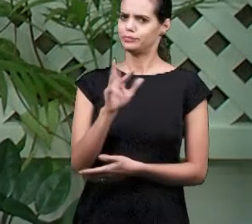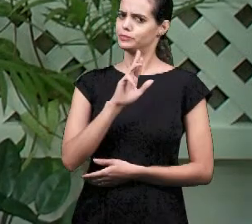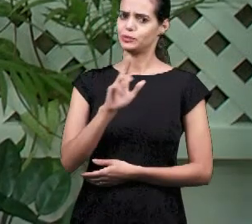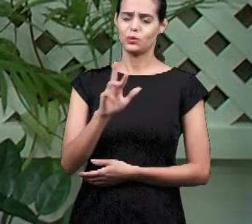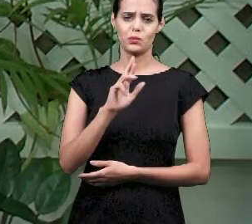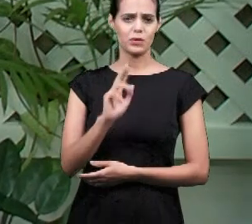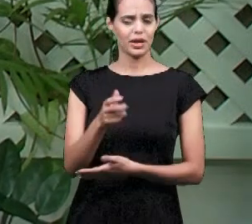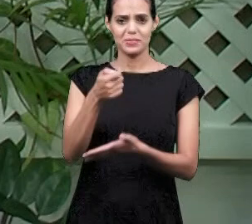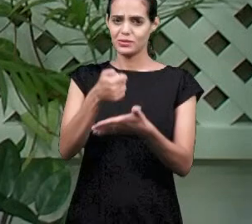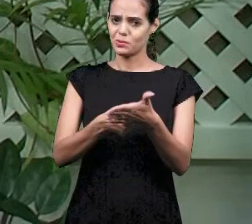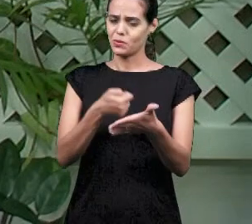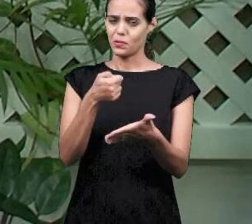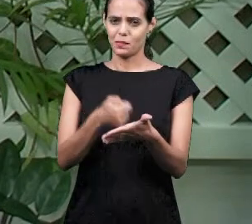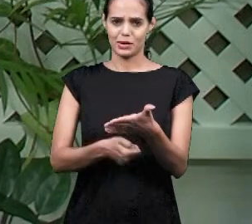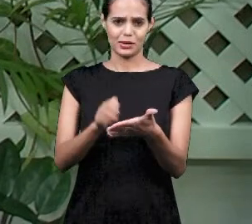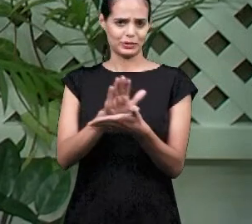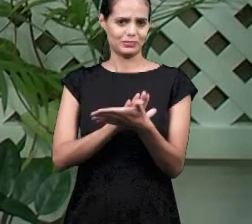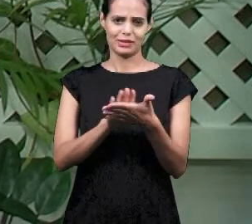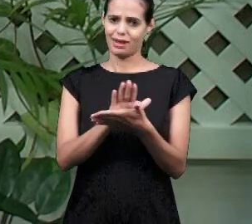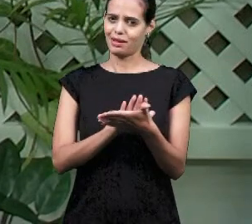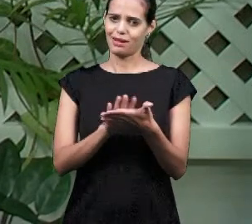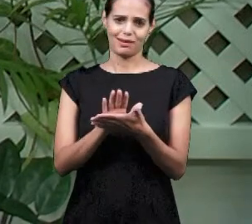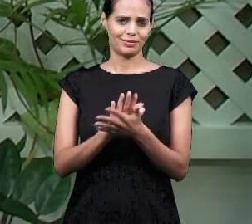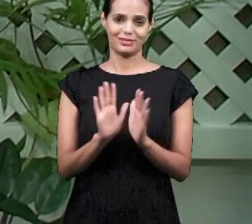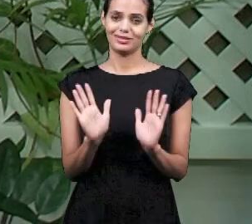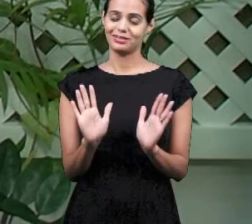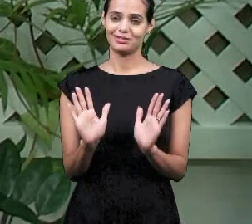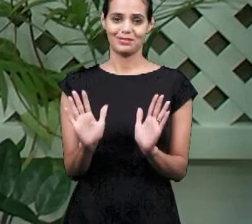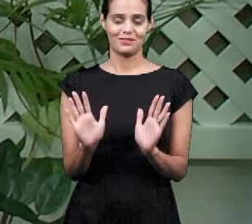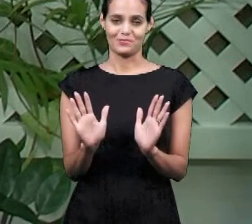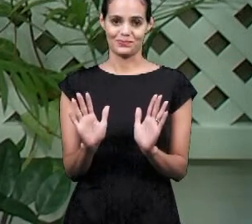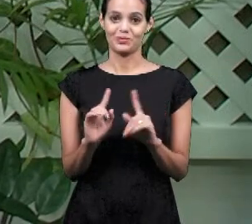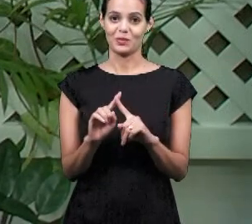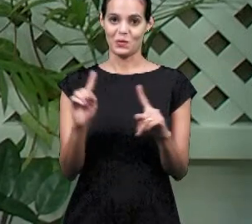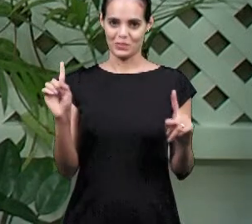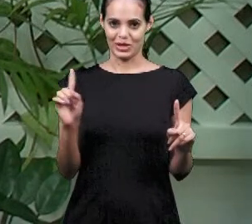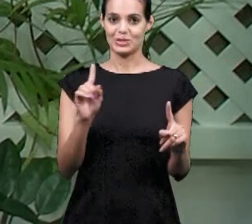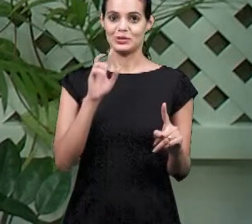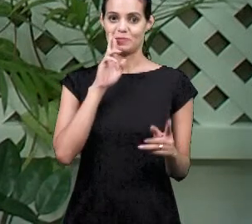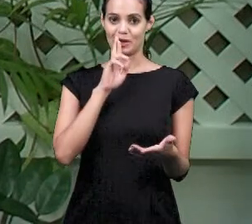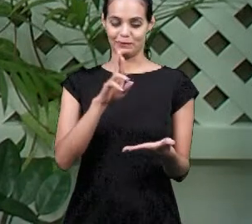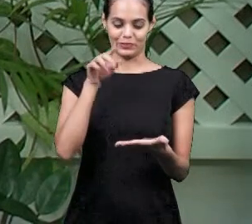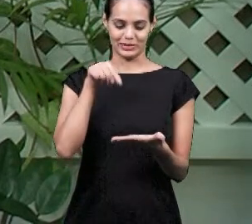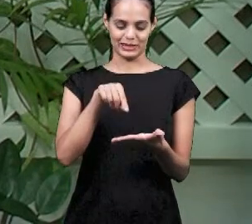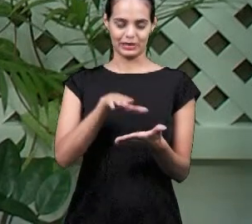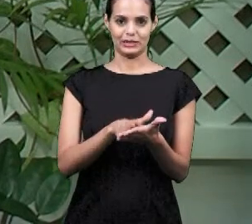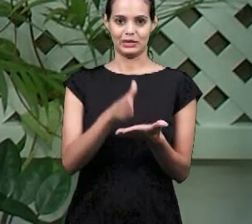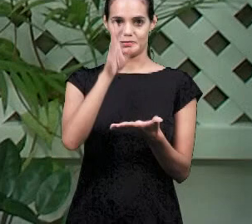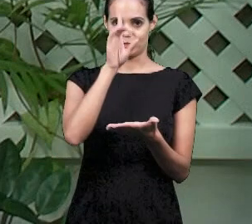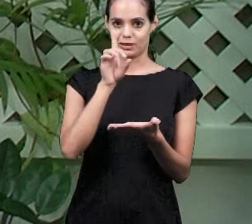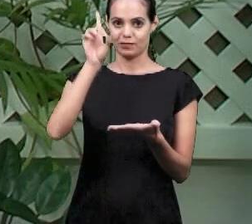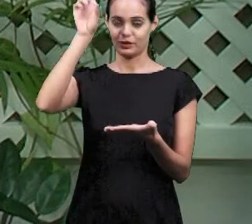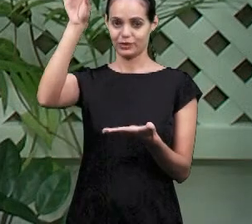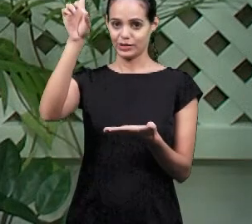participer. Donc, il faut étudier les réponses